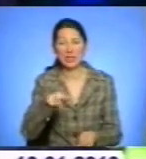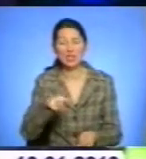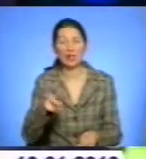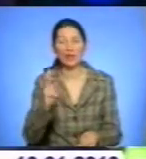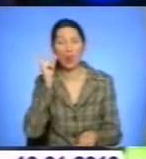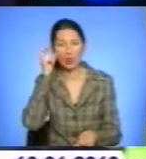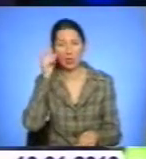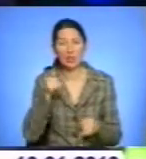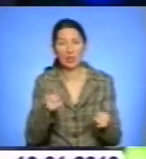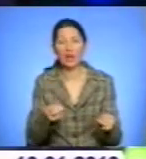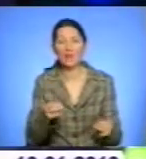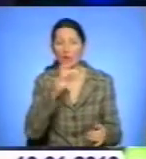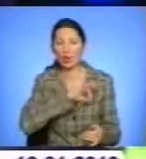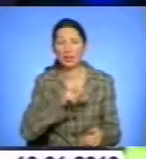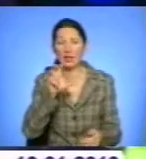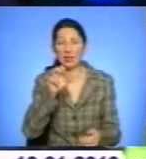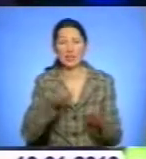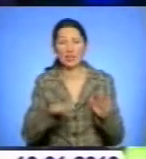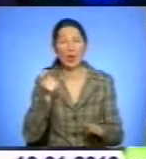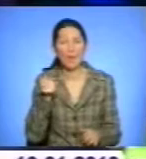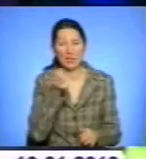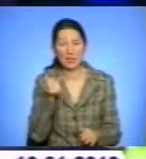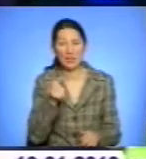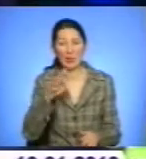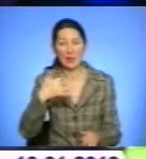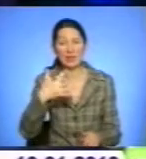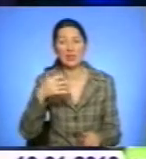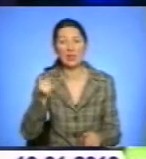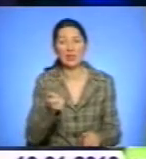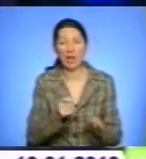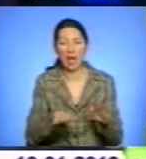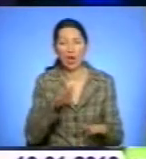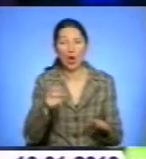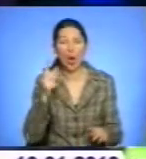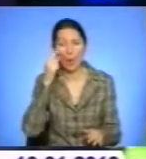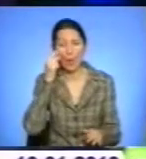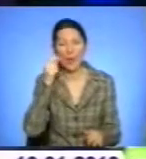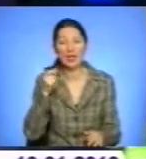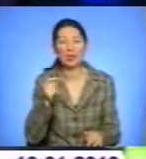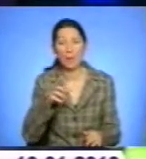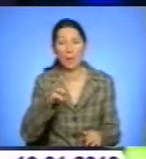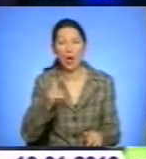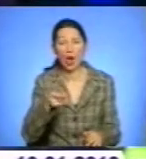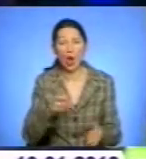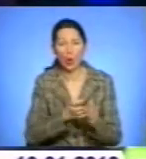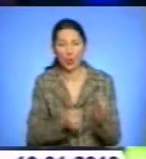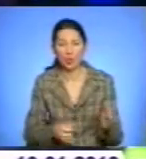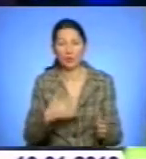використали 300 кілограмів пшениці, по 50 кілограмів меду, маку і горіхів та по 30 кілограмів родзинок і